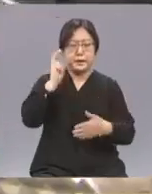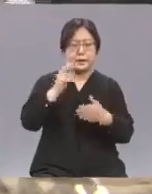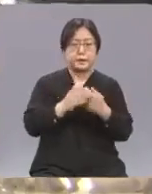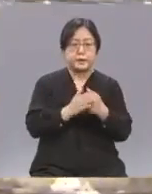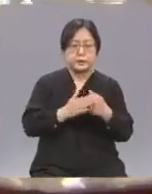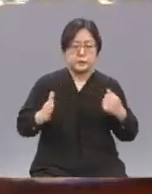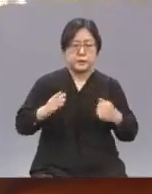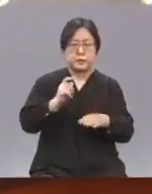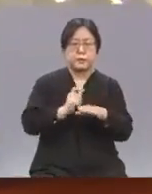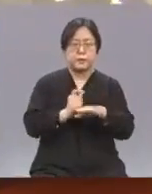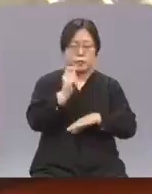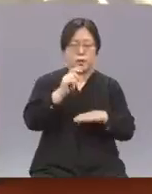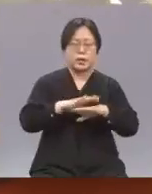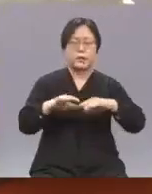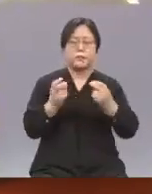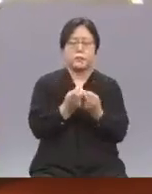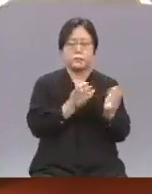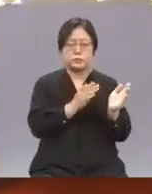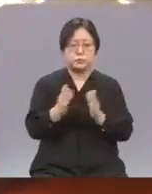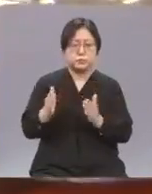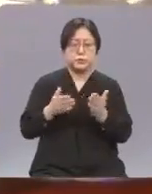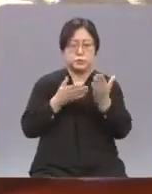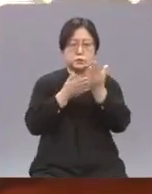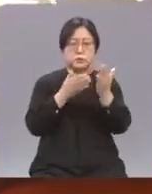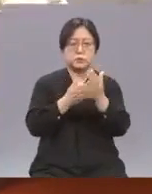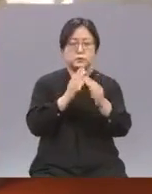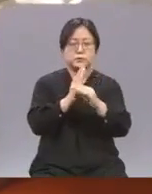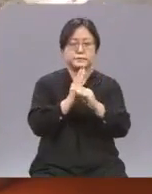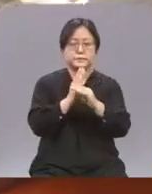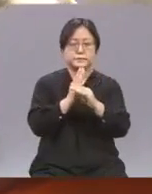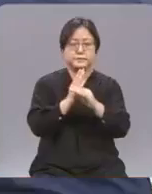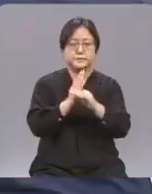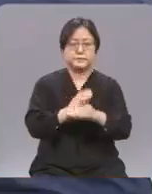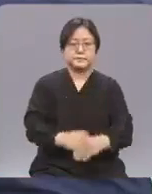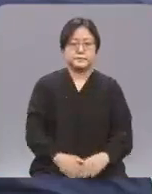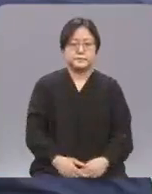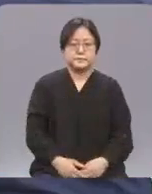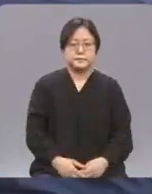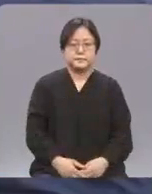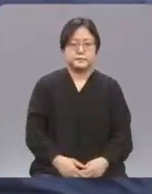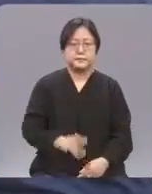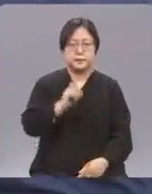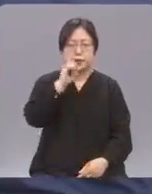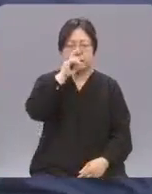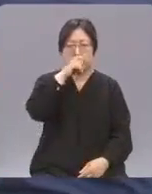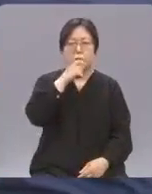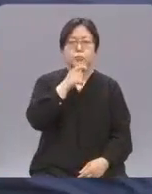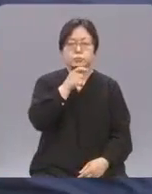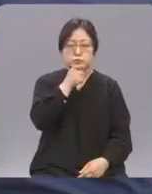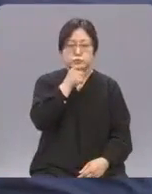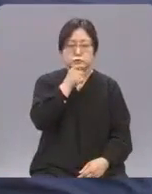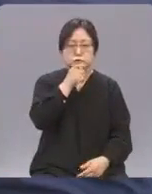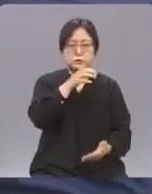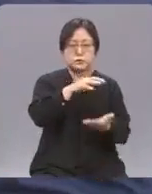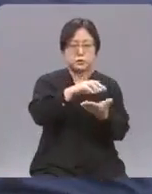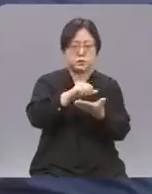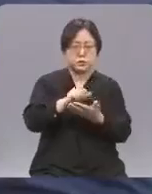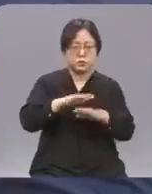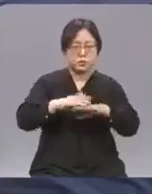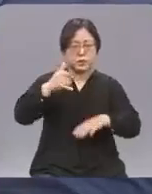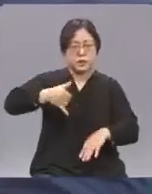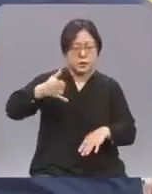있다며 보훈군이 대책 마련에 나서줄 것을 요구하고 있습니다. 이렇게 죽은 물에서 농사를